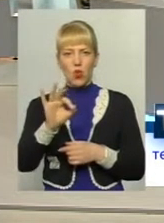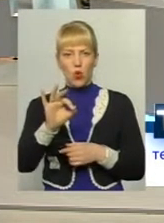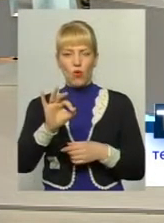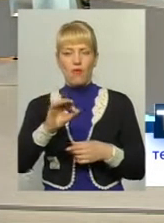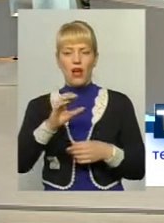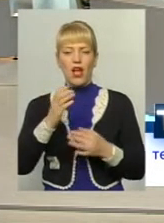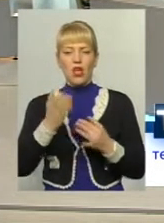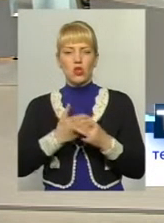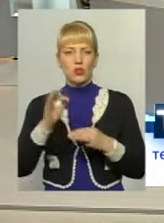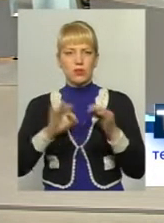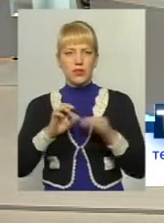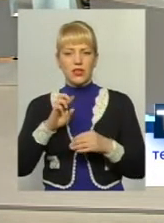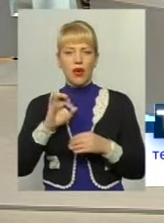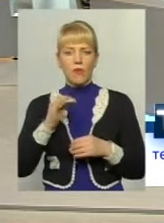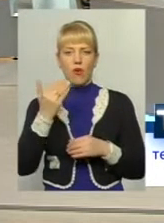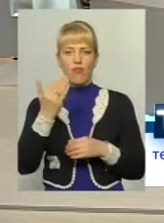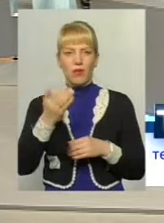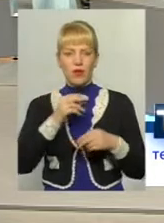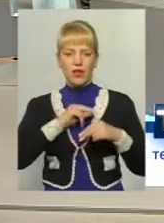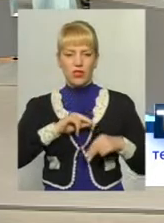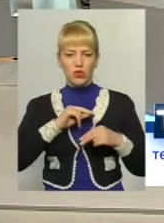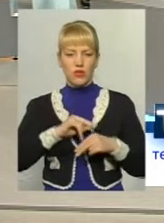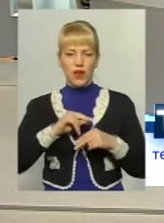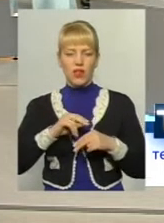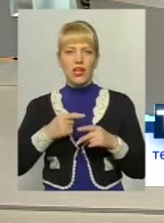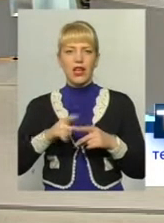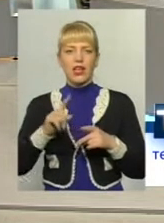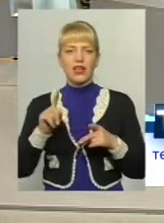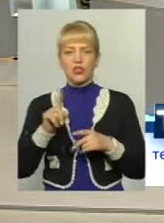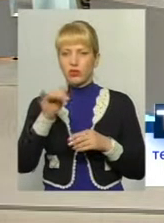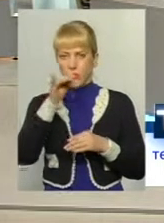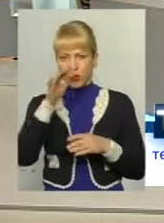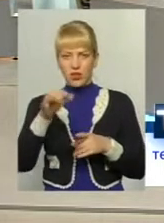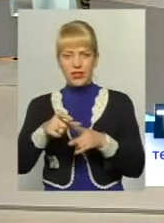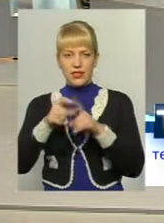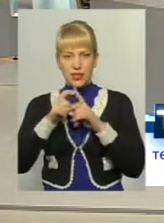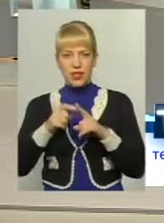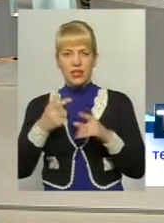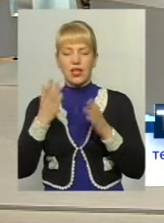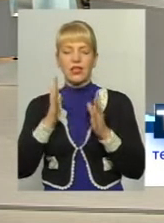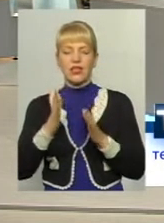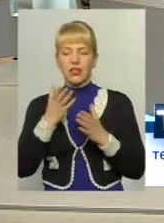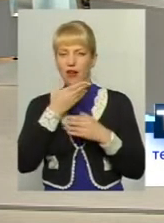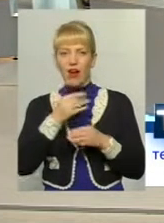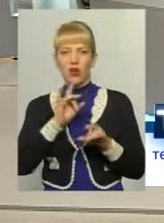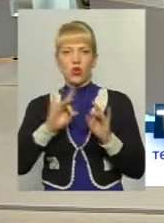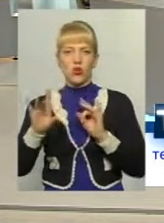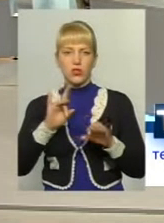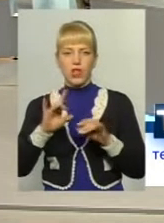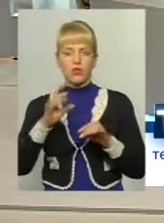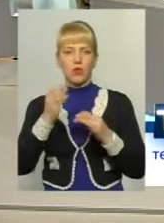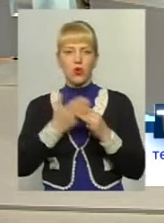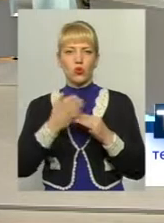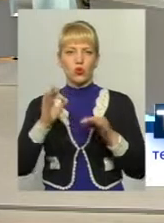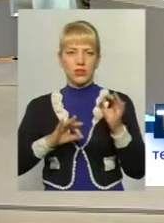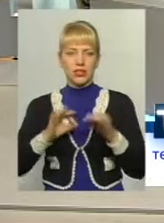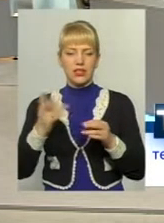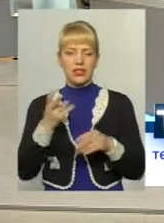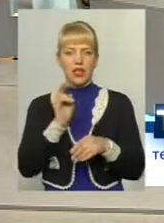всю, чекала до 15 січня. Ходила на інститутську, 3,5 місяці я чекала. В січні мені кажуть,